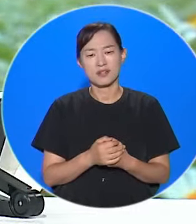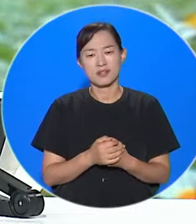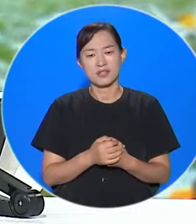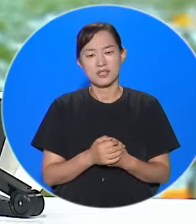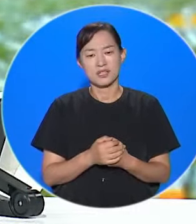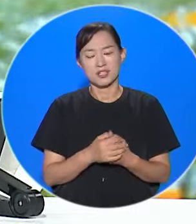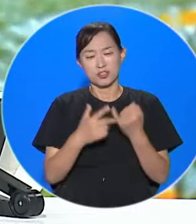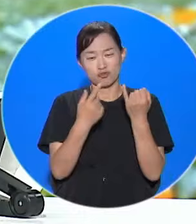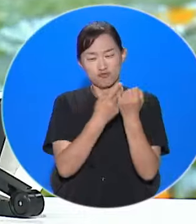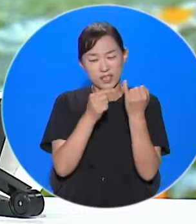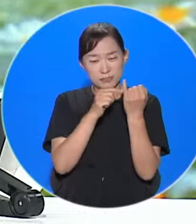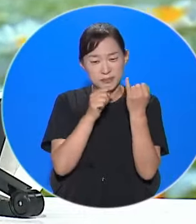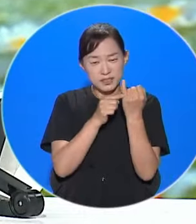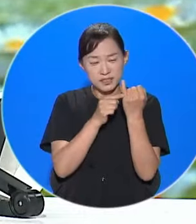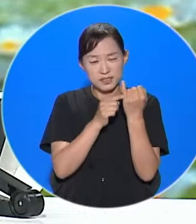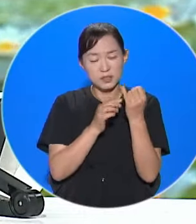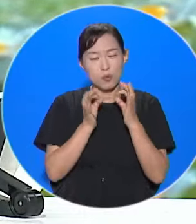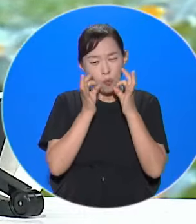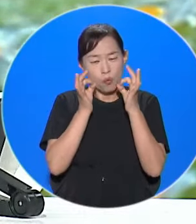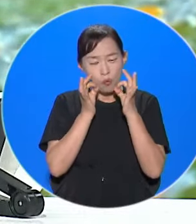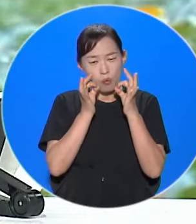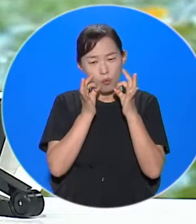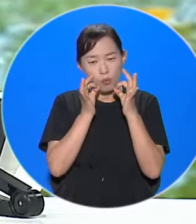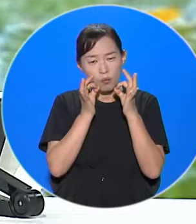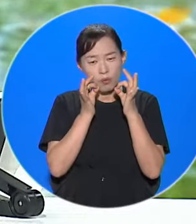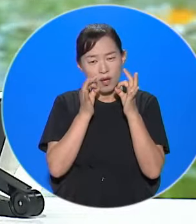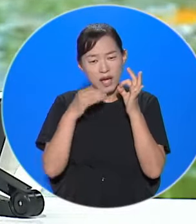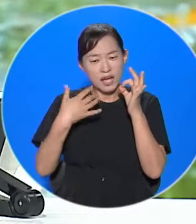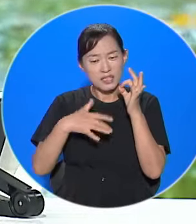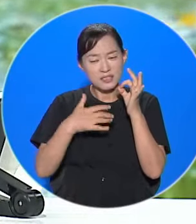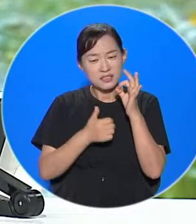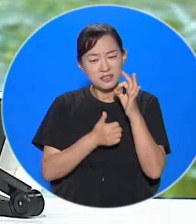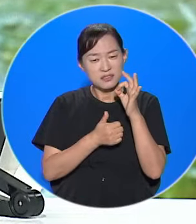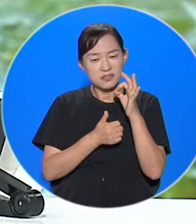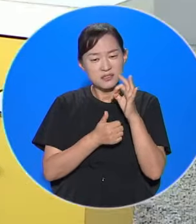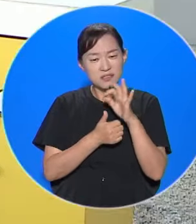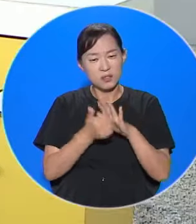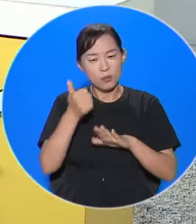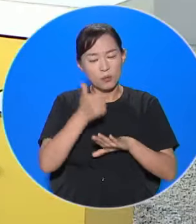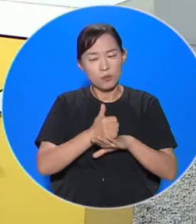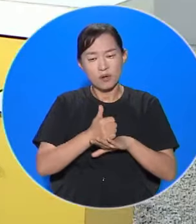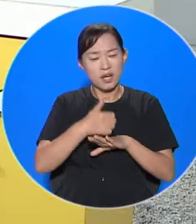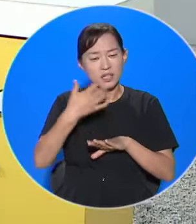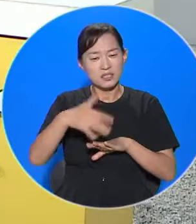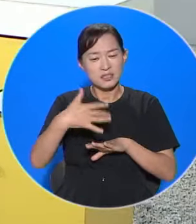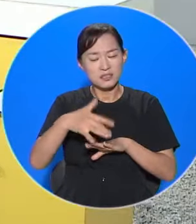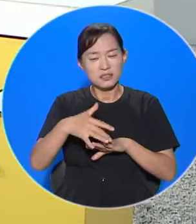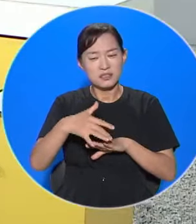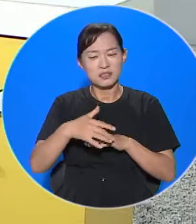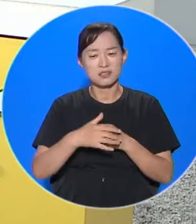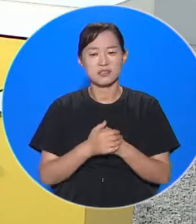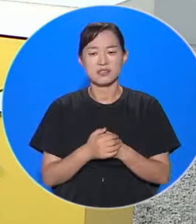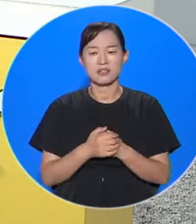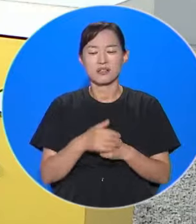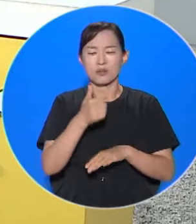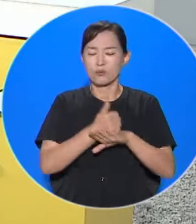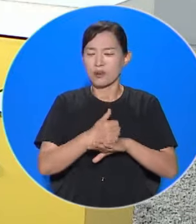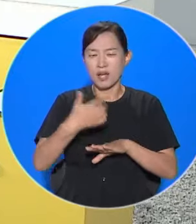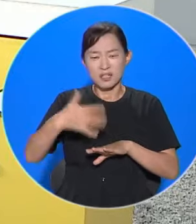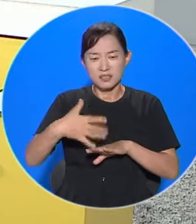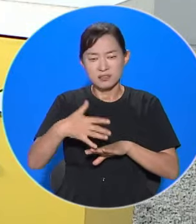시험관 시술 하신 것들은 그러면 아직 최근에는 좀 아직 좋은 결과를